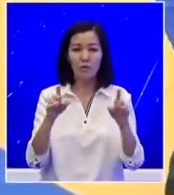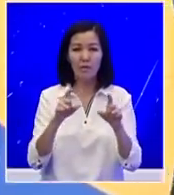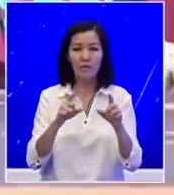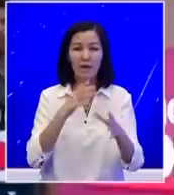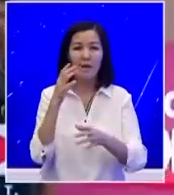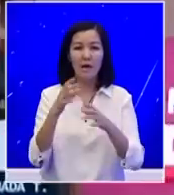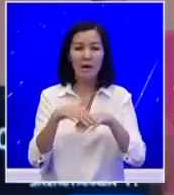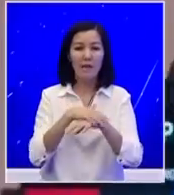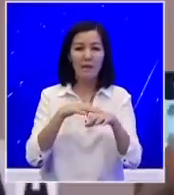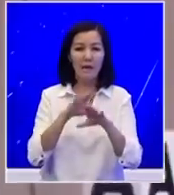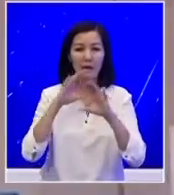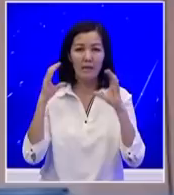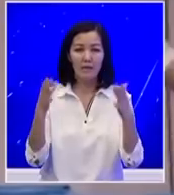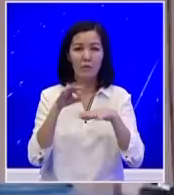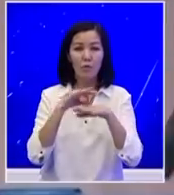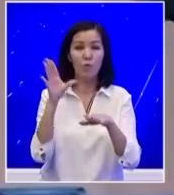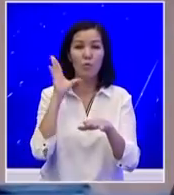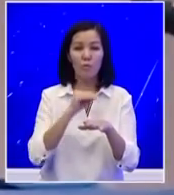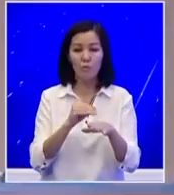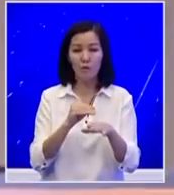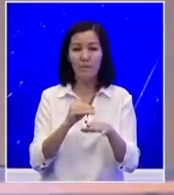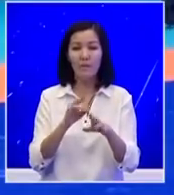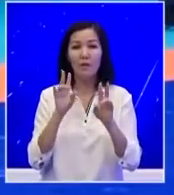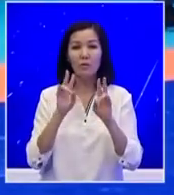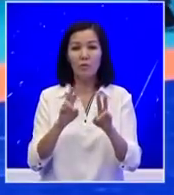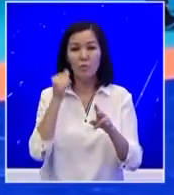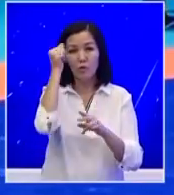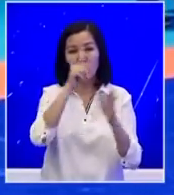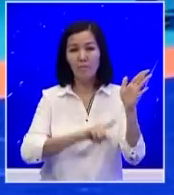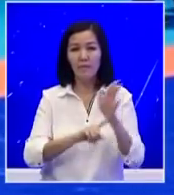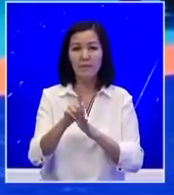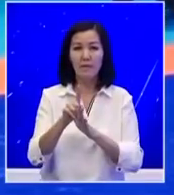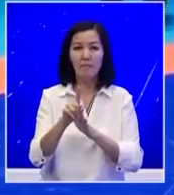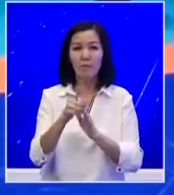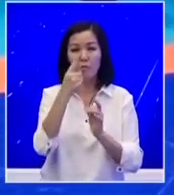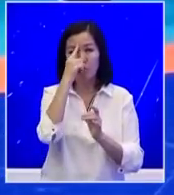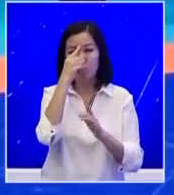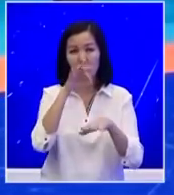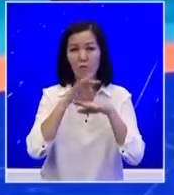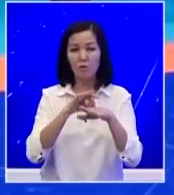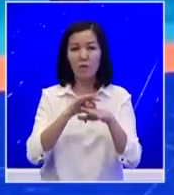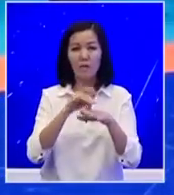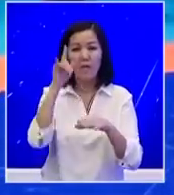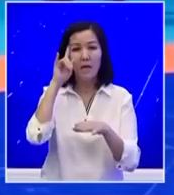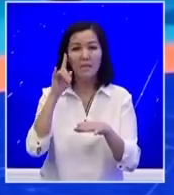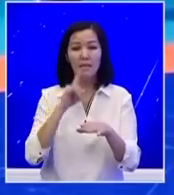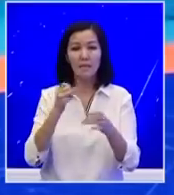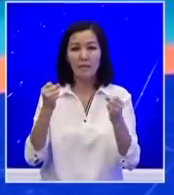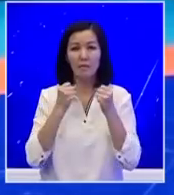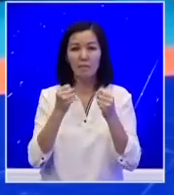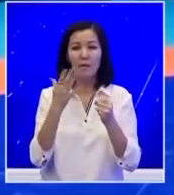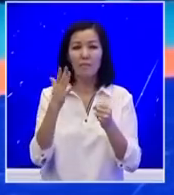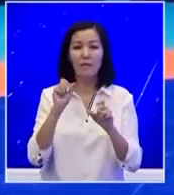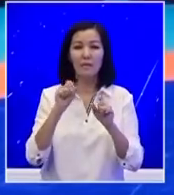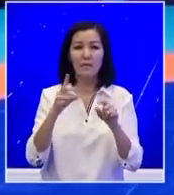арена нысанының бірі қабылдауы мүмкін. Еске сала кетейік, жыл басында Үндістанда өткен құрлық біріншілігінде қазақстандық балуандар 5 алтын,